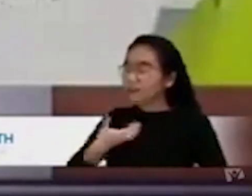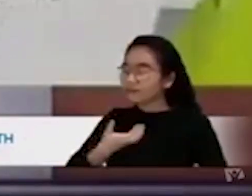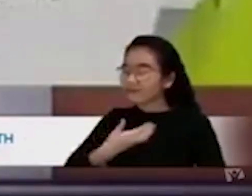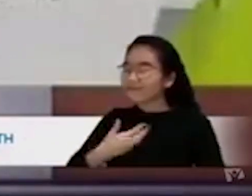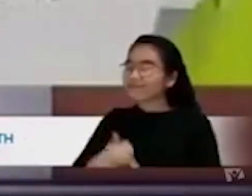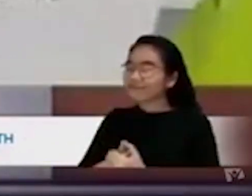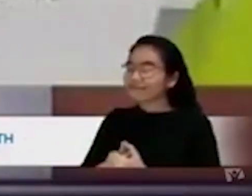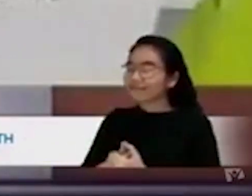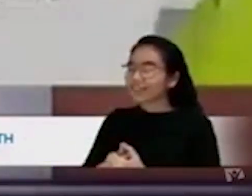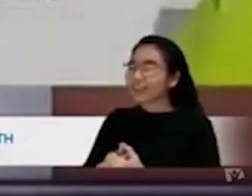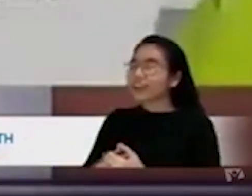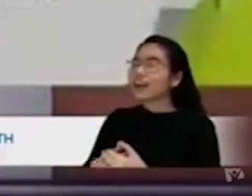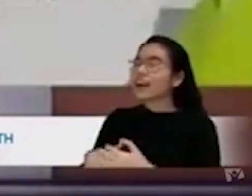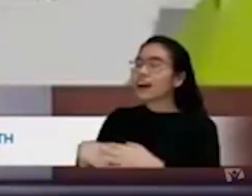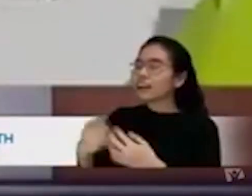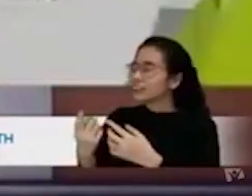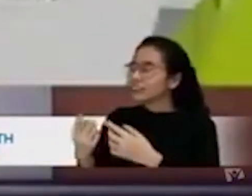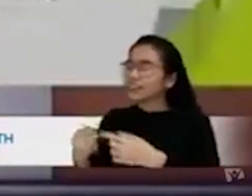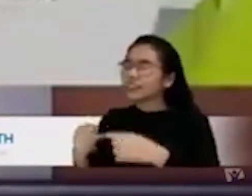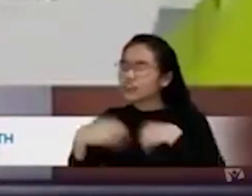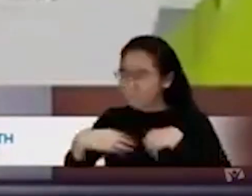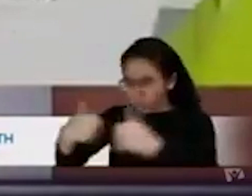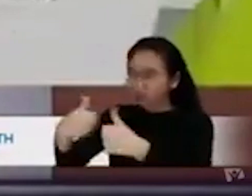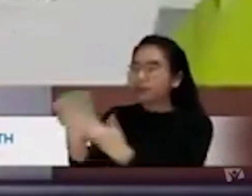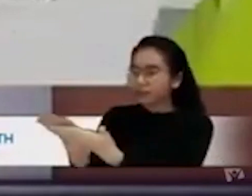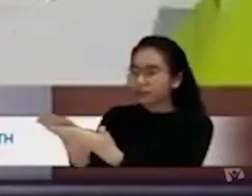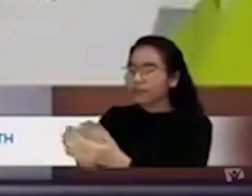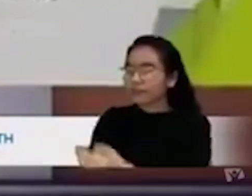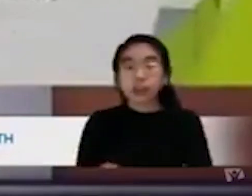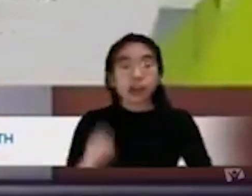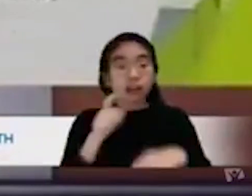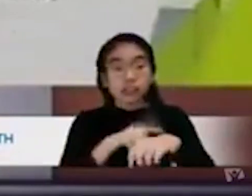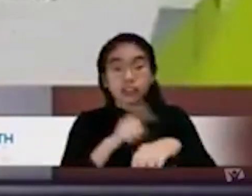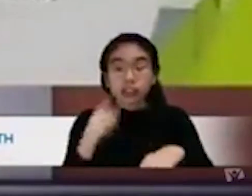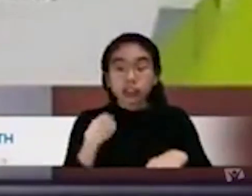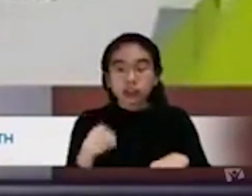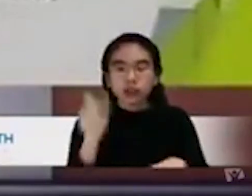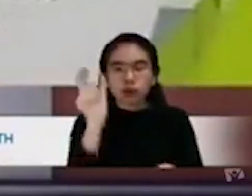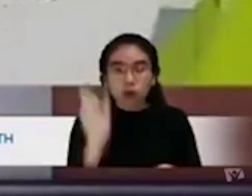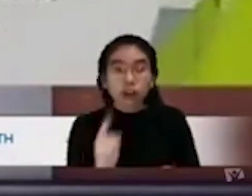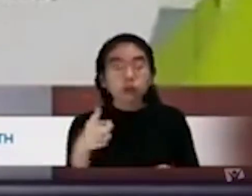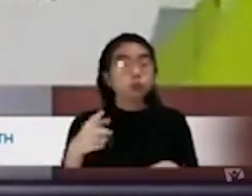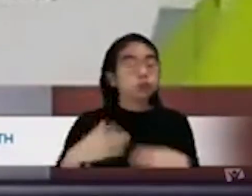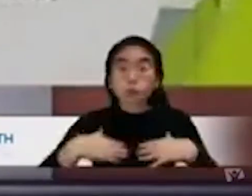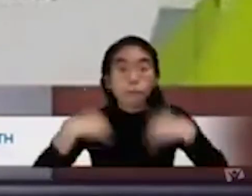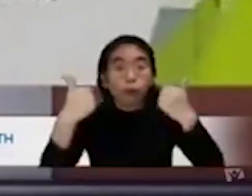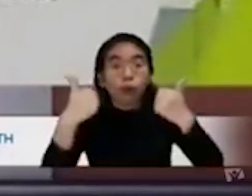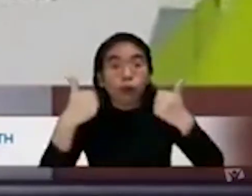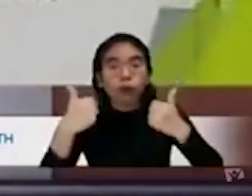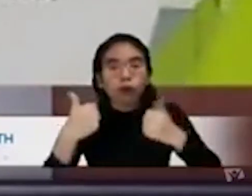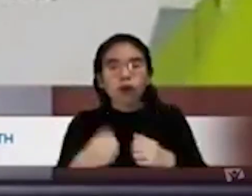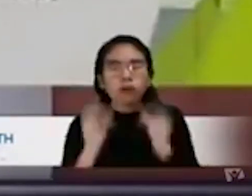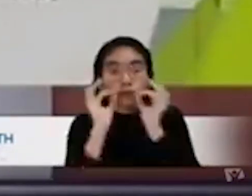juga tahirlah orang itu daripada kustanya. Lalu Yesus berkata kepadanya, ingatlah, jangan